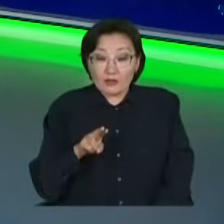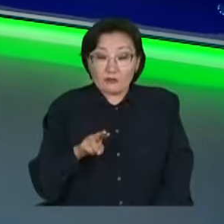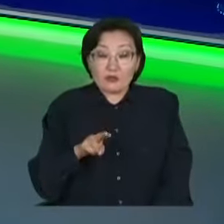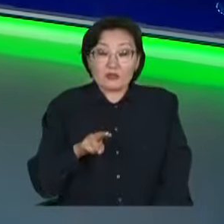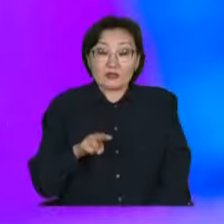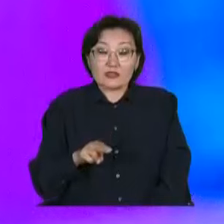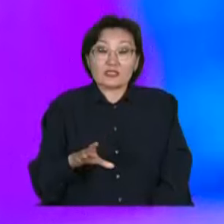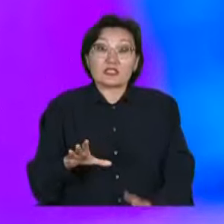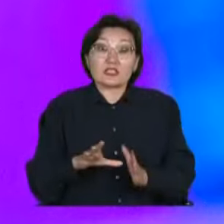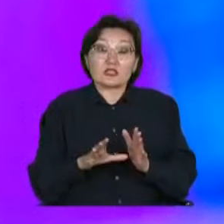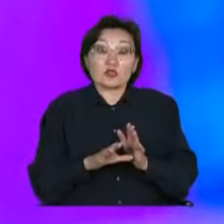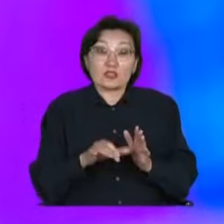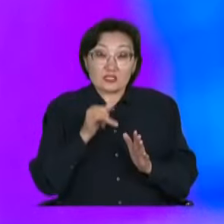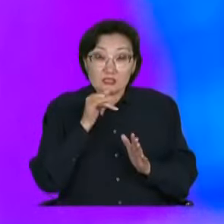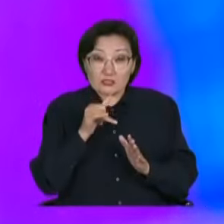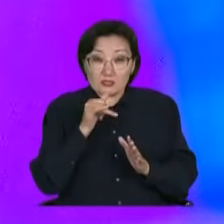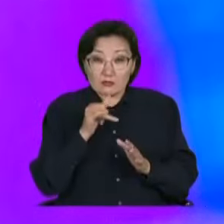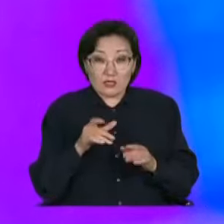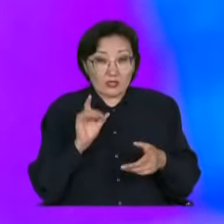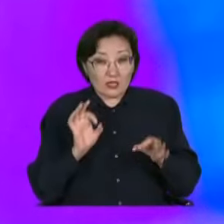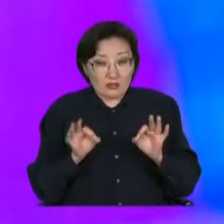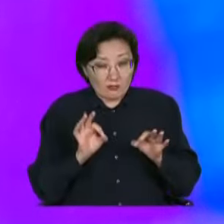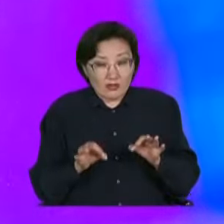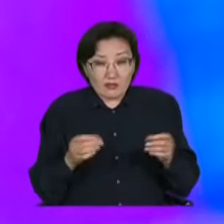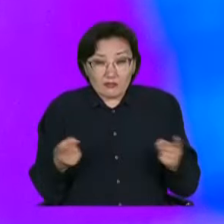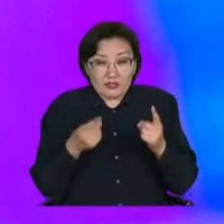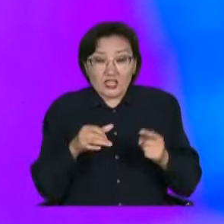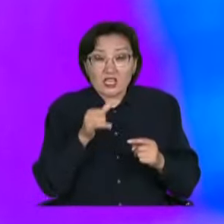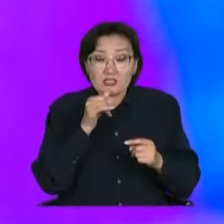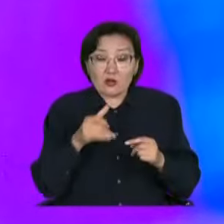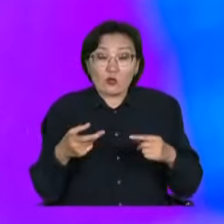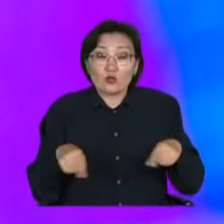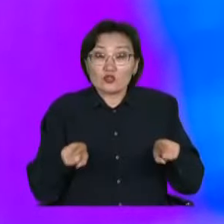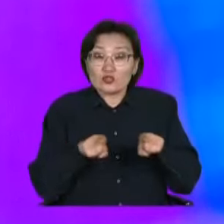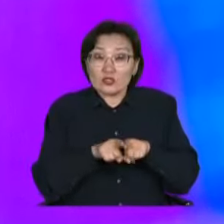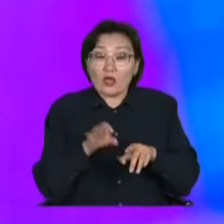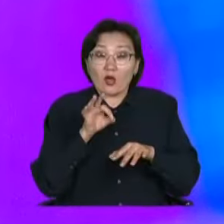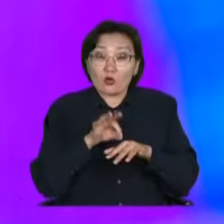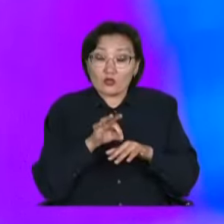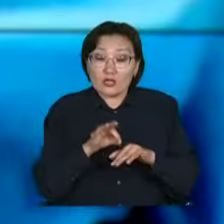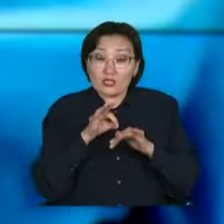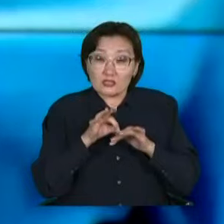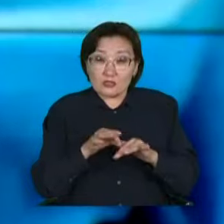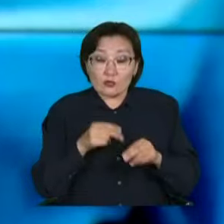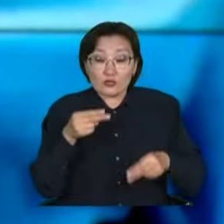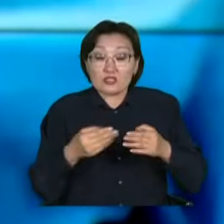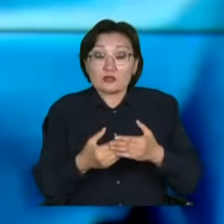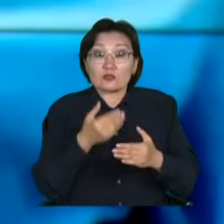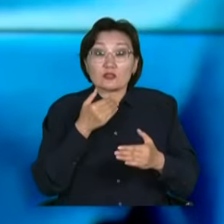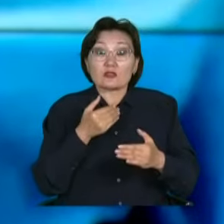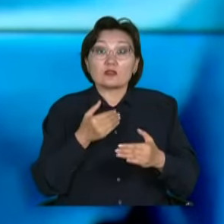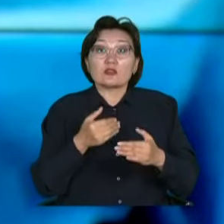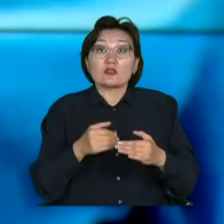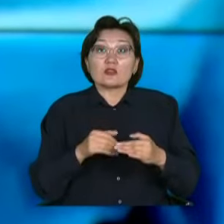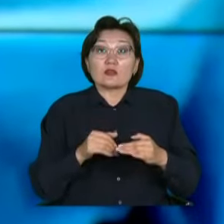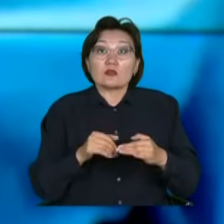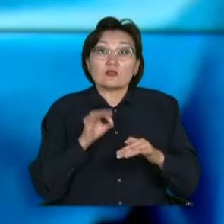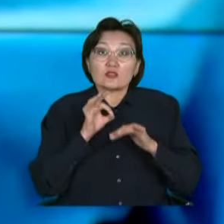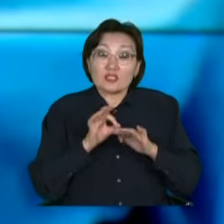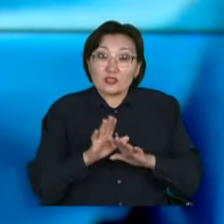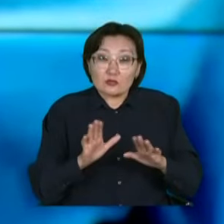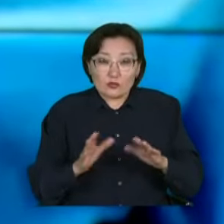жаңағы электронды сигарет, кәдімгі қалыпты сигареттердің бәрі осындай ауруларға алып келеді. Отаға дейін жеткізбес үшін сырқаттан